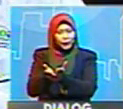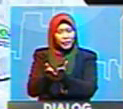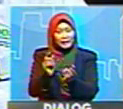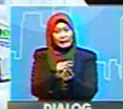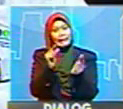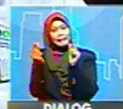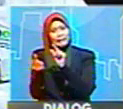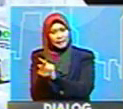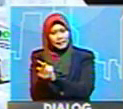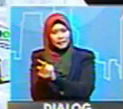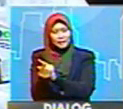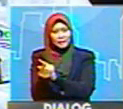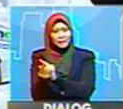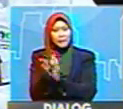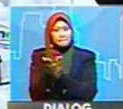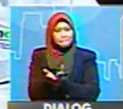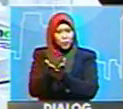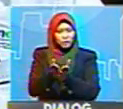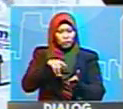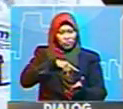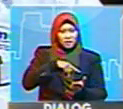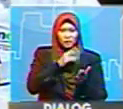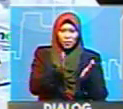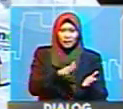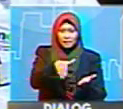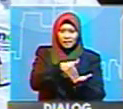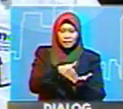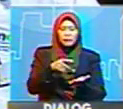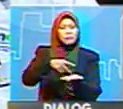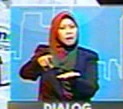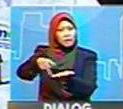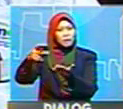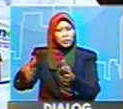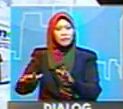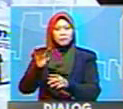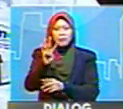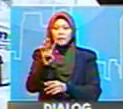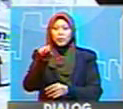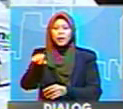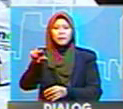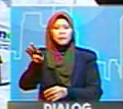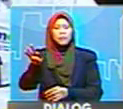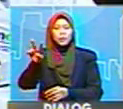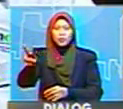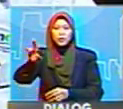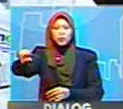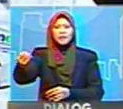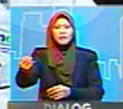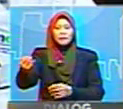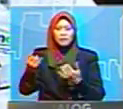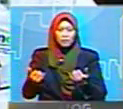tadi dan segala peralatan setakat ini lebih kurang 4.2 juta bermakna lebih kurang